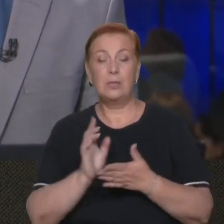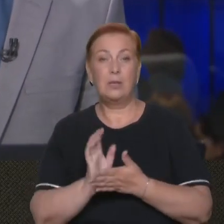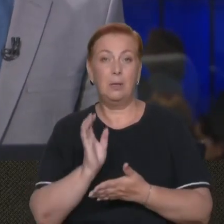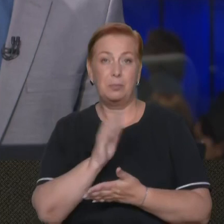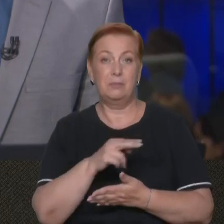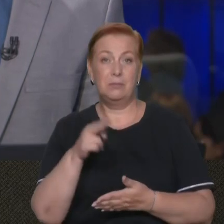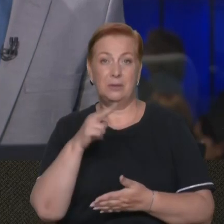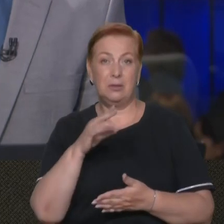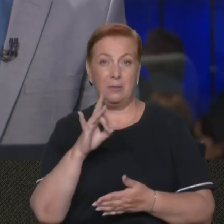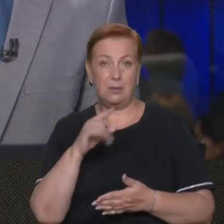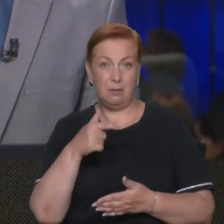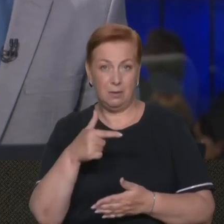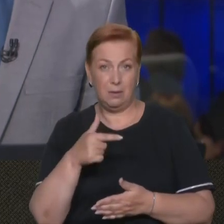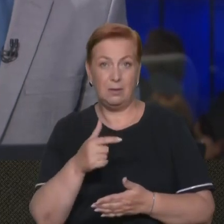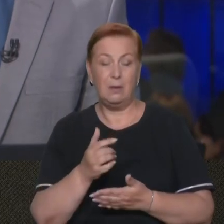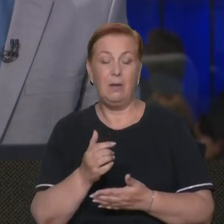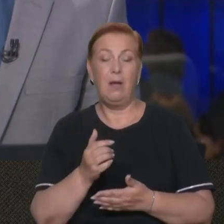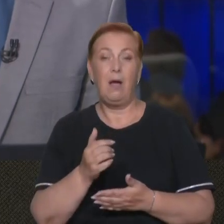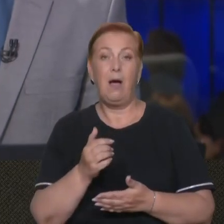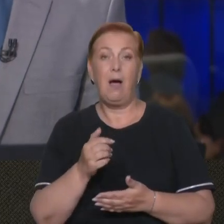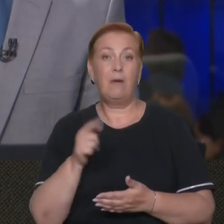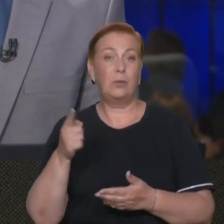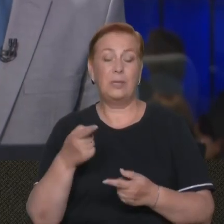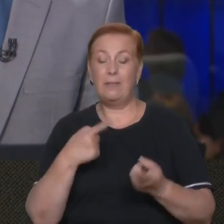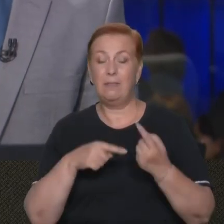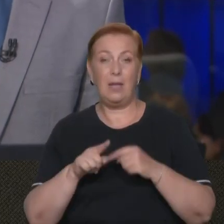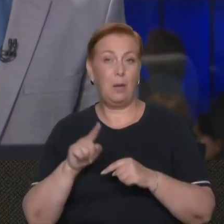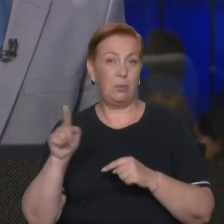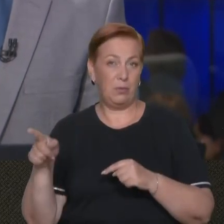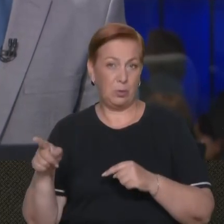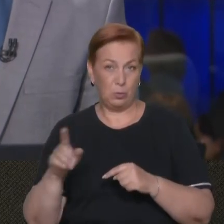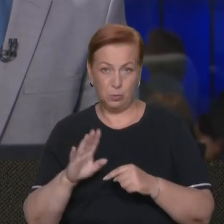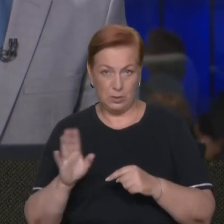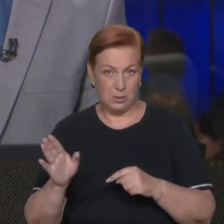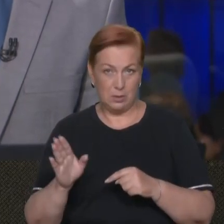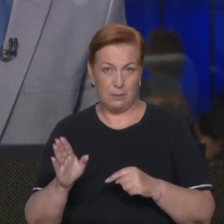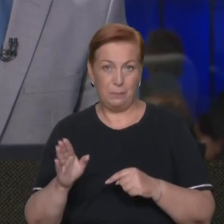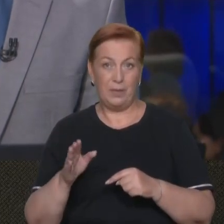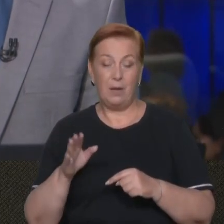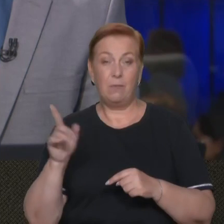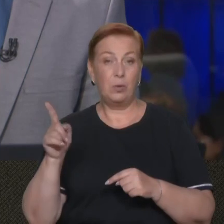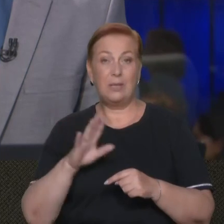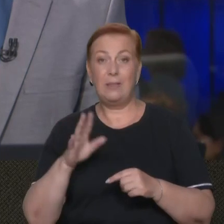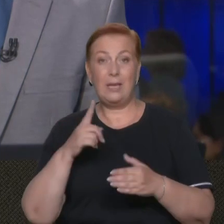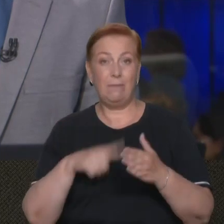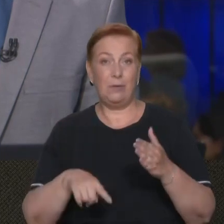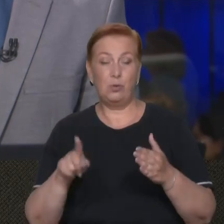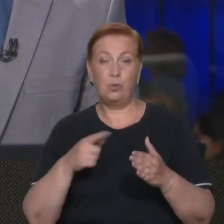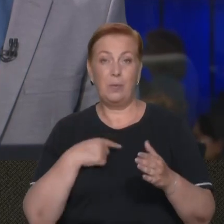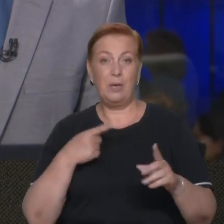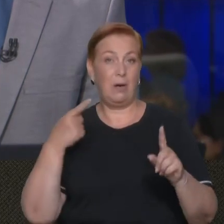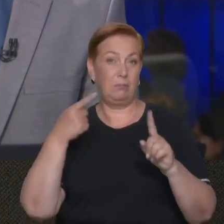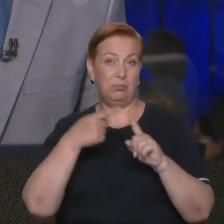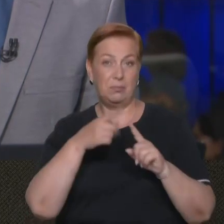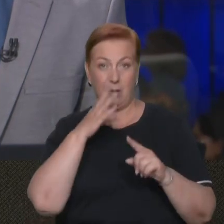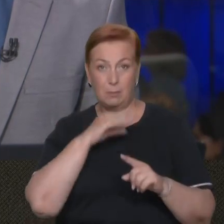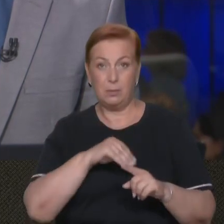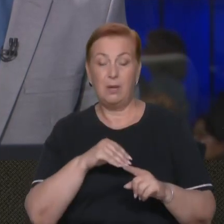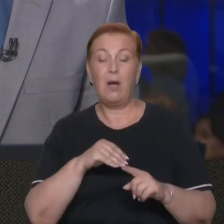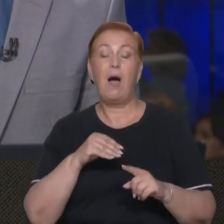повернулися, і на їх зміну йшли наступні. Тобто, не вірячи в нашу влучність, вони все ж таки в ній